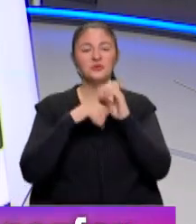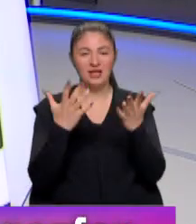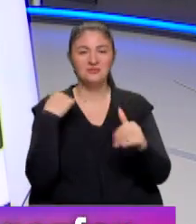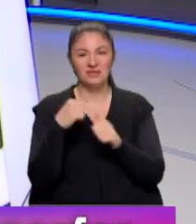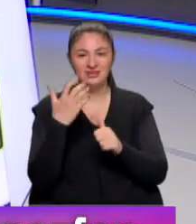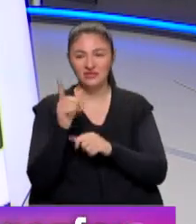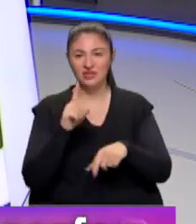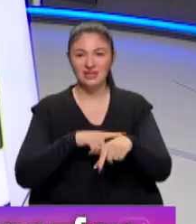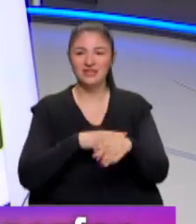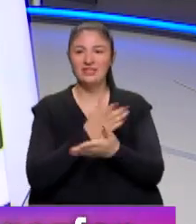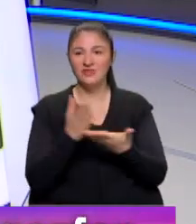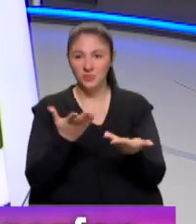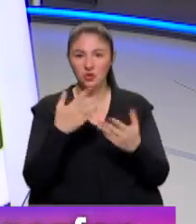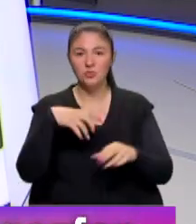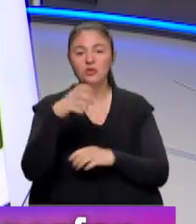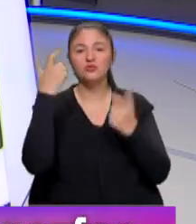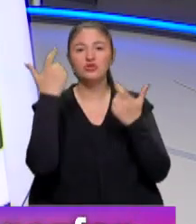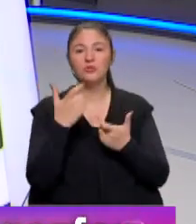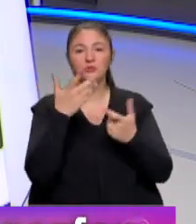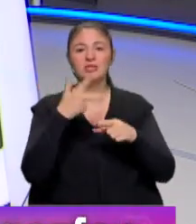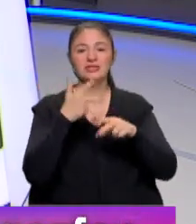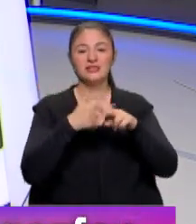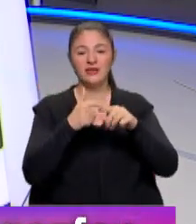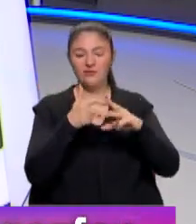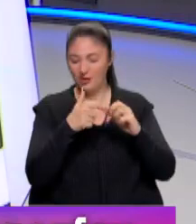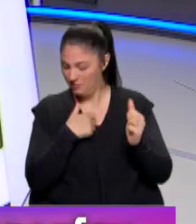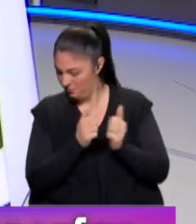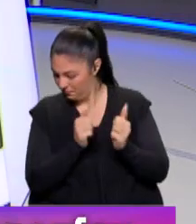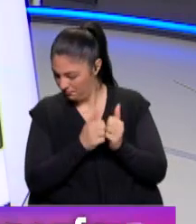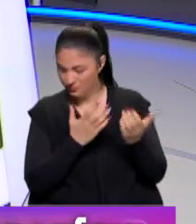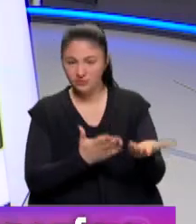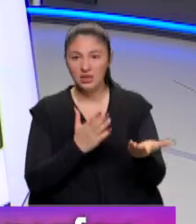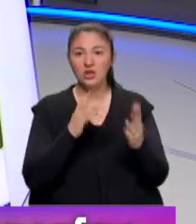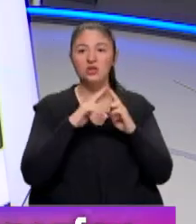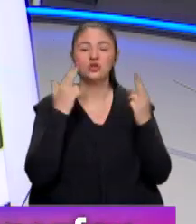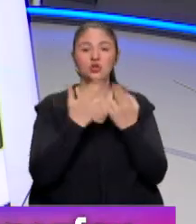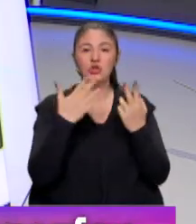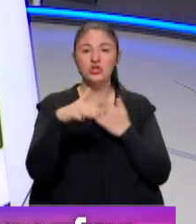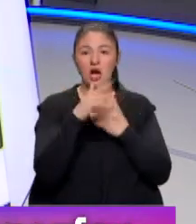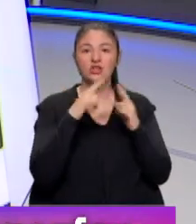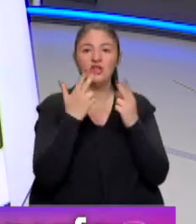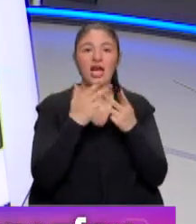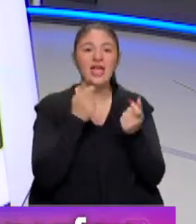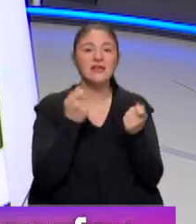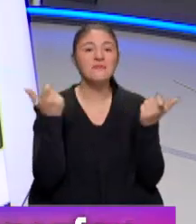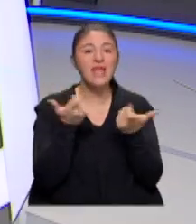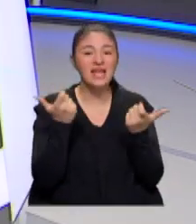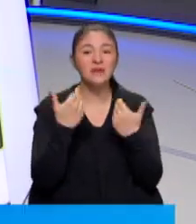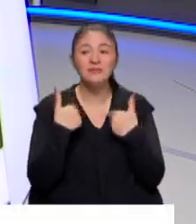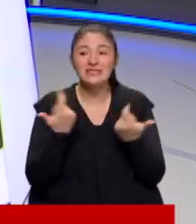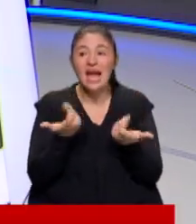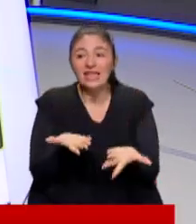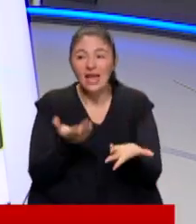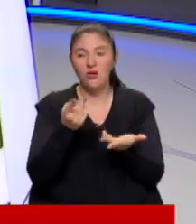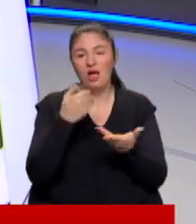Günaydın. Bir kez daha Çalar Saat'te devam ediyoruz. Bülten sorumlumuz Zafer Söken şimdi yanımda. Dünya eğitimde nerede, biz